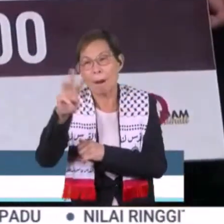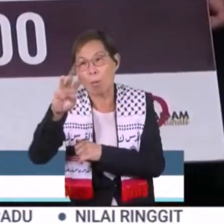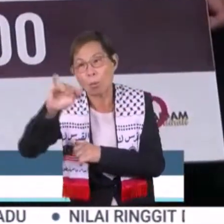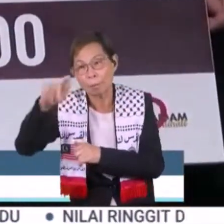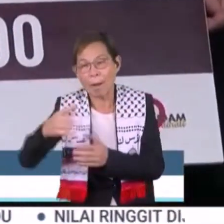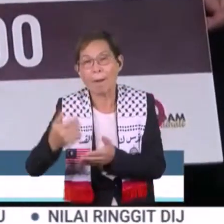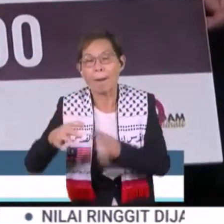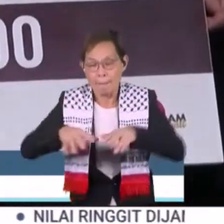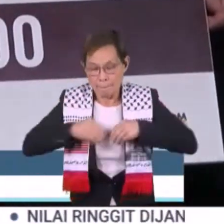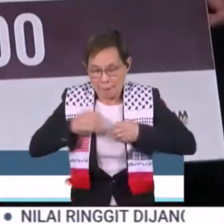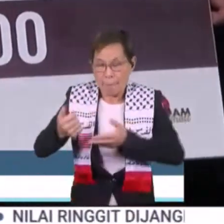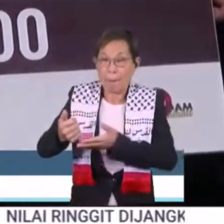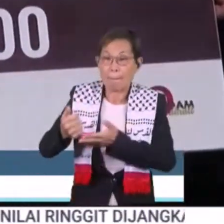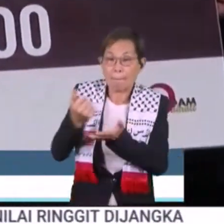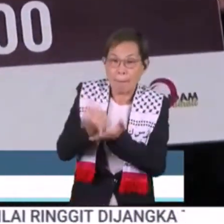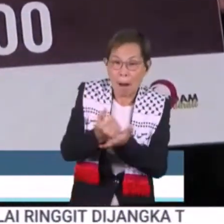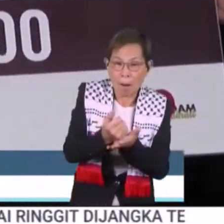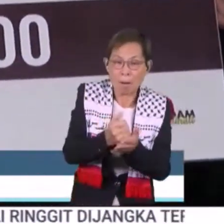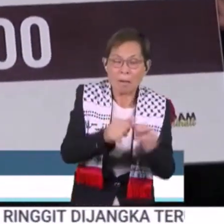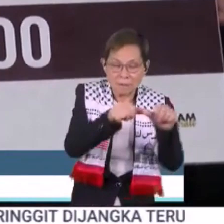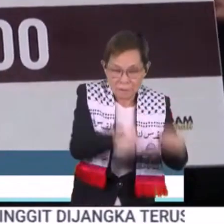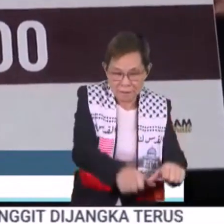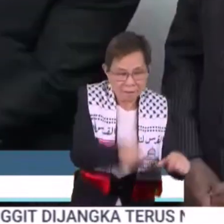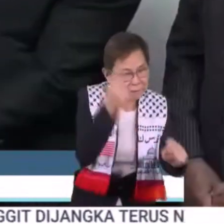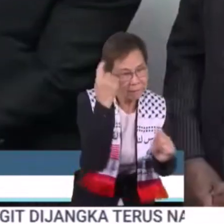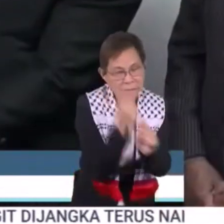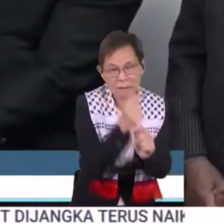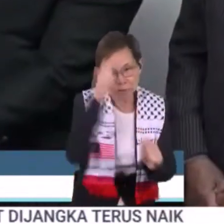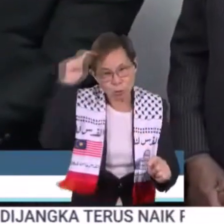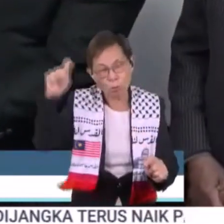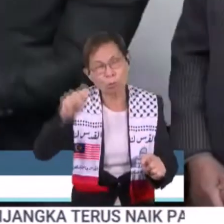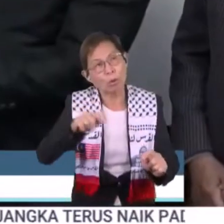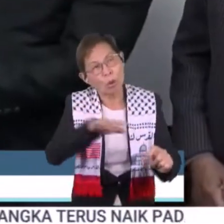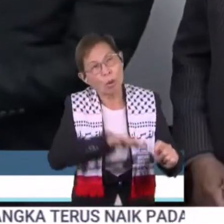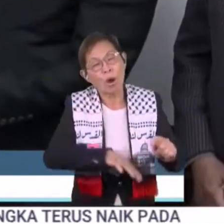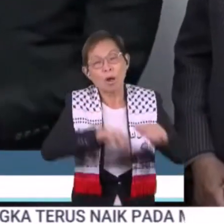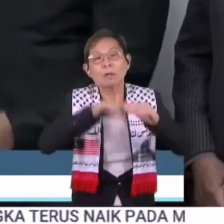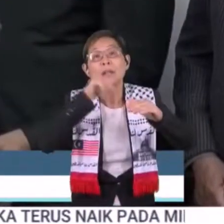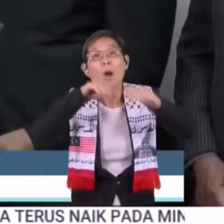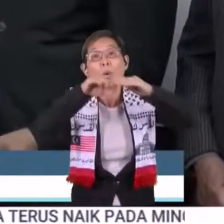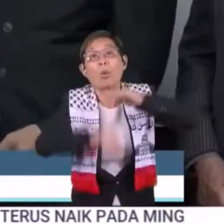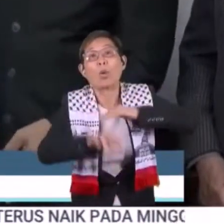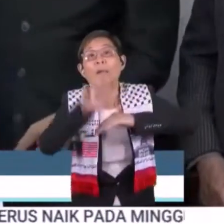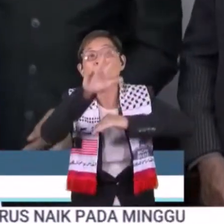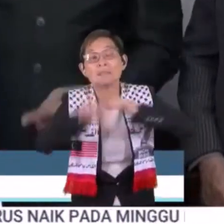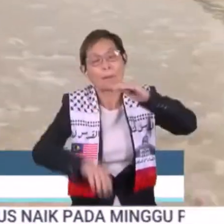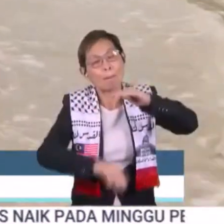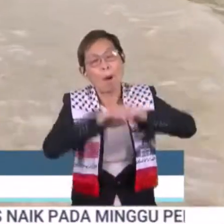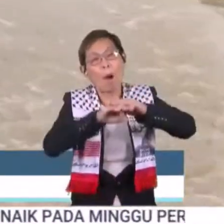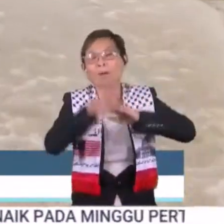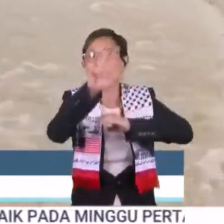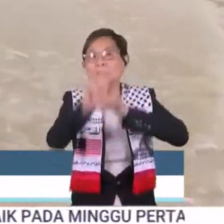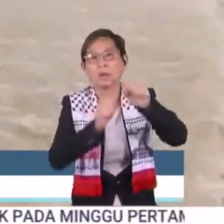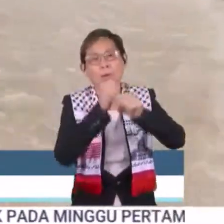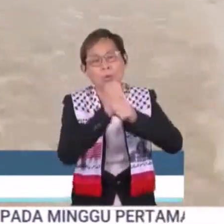penerima bantuan pula terdiri pemas taautin tetap di Terengganu selama tidak kurang 3 tahun